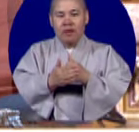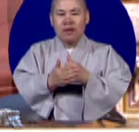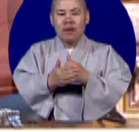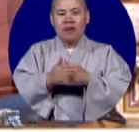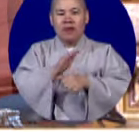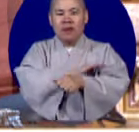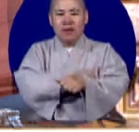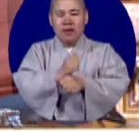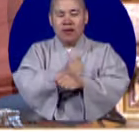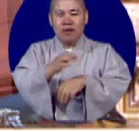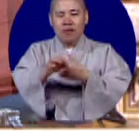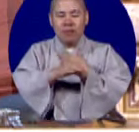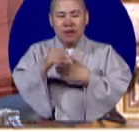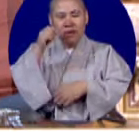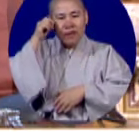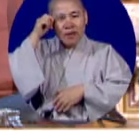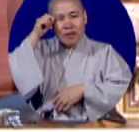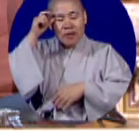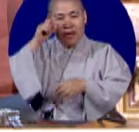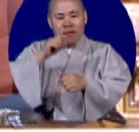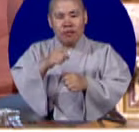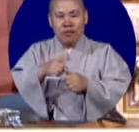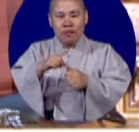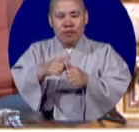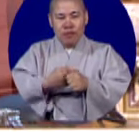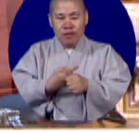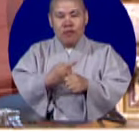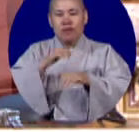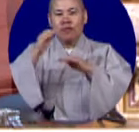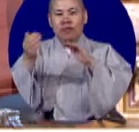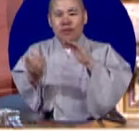잘하면 깨달음은 저절로 오는 겁니다.